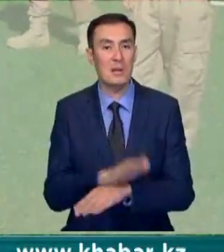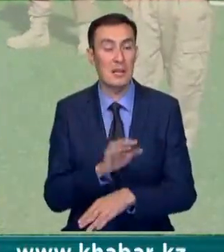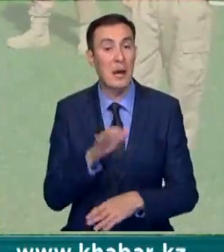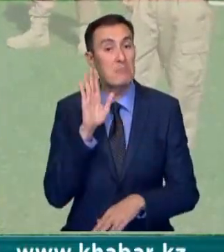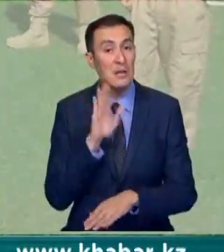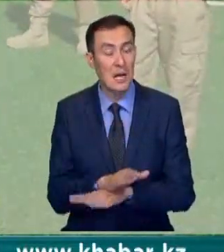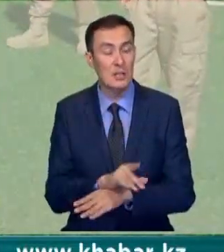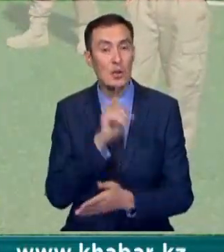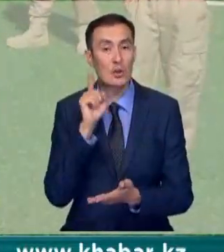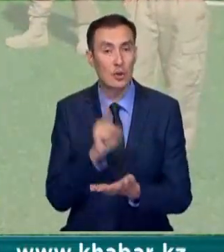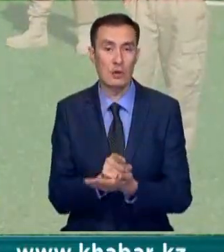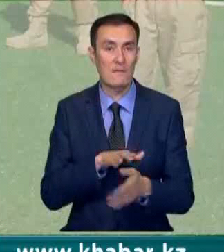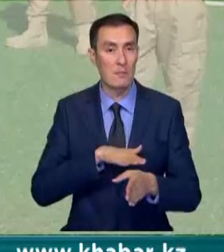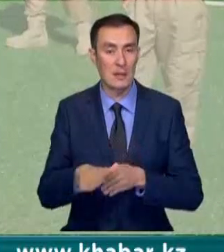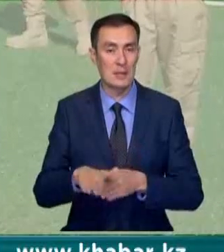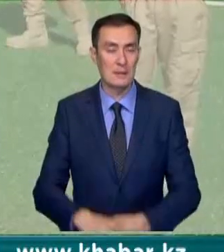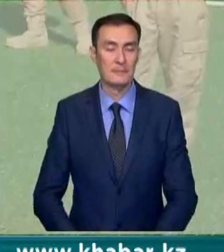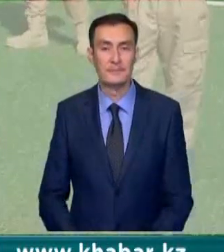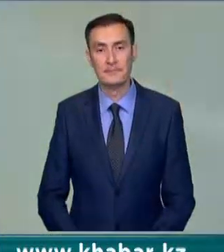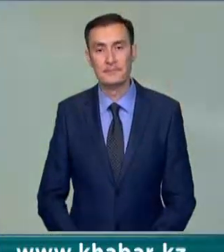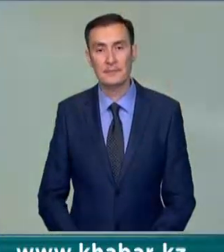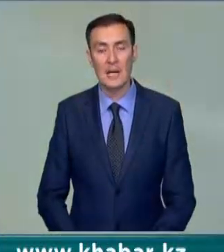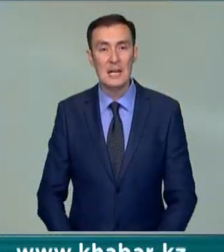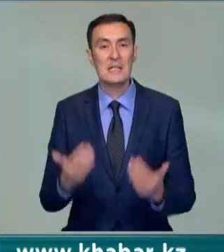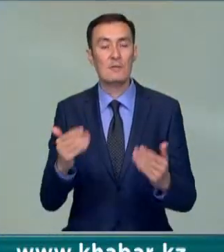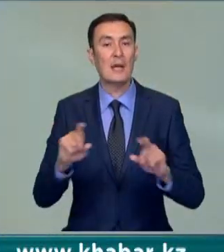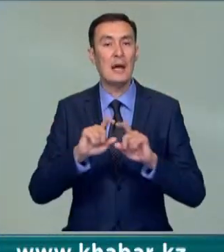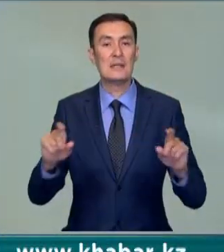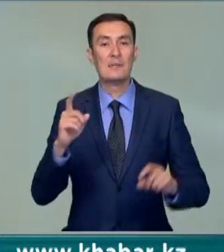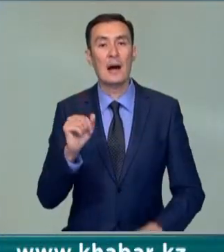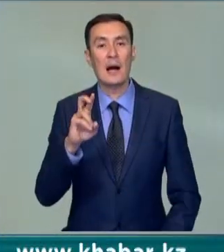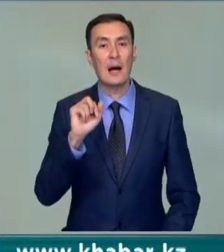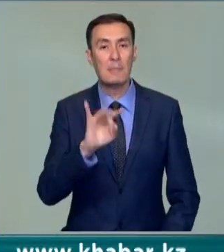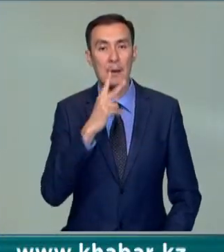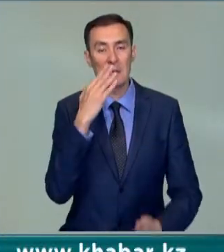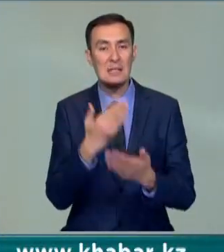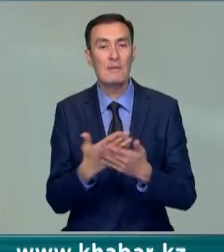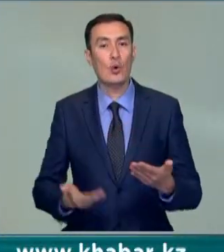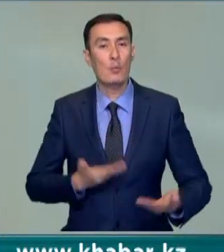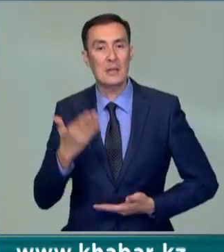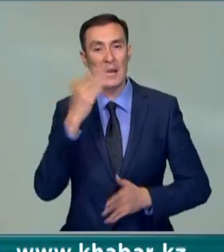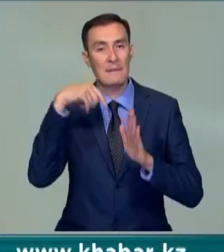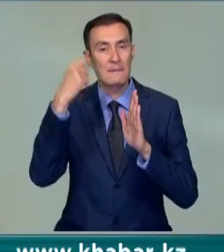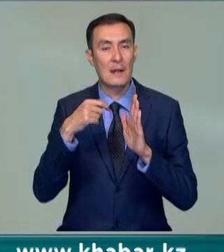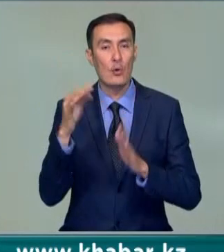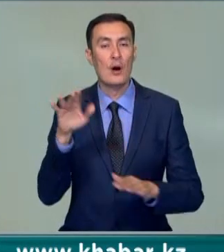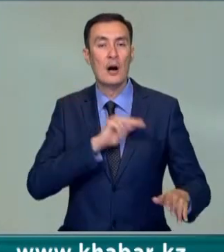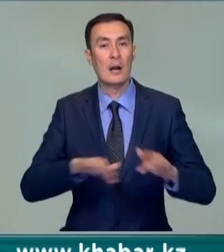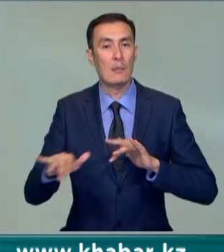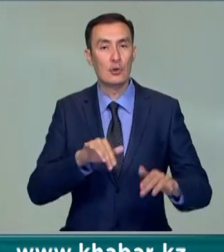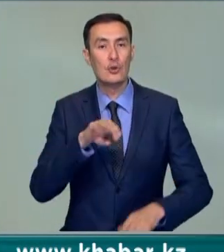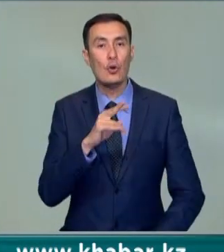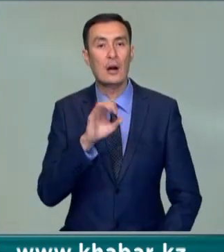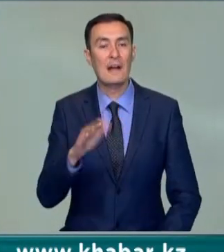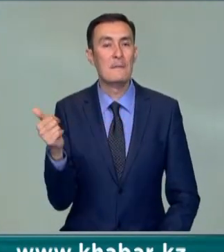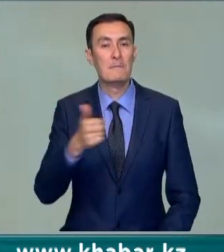приказы должны выполняться. Сегодня агентство «Хабар» представит документальный фильм о деятельности Касым-Жомарта Токаева